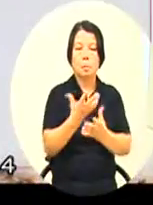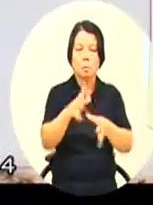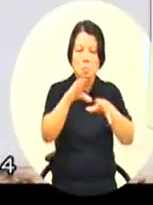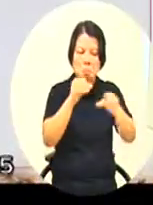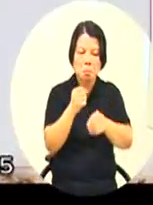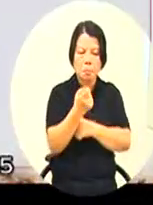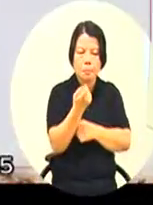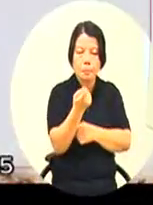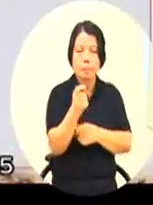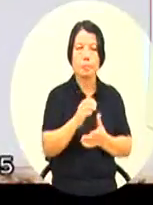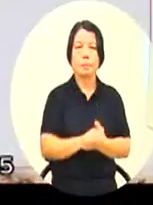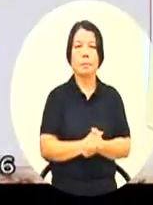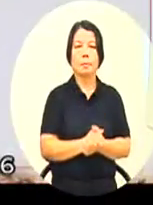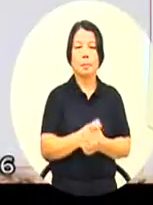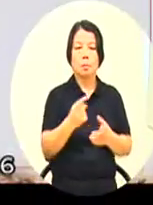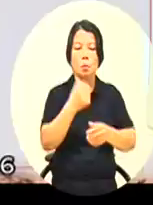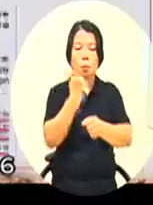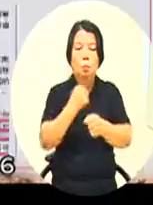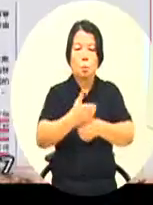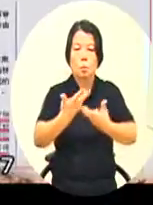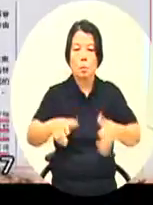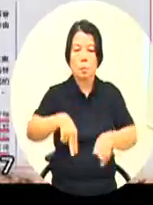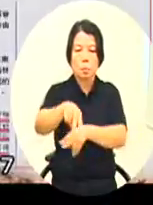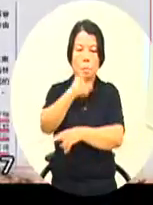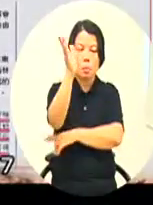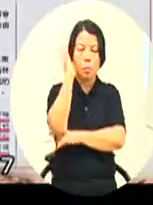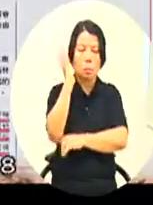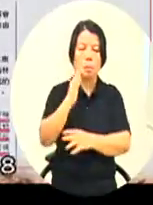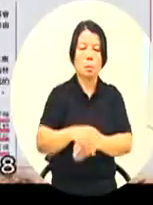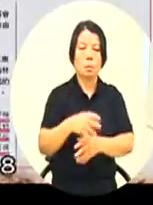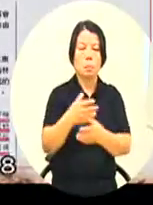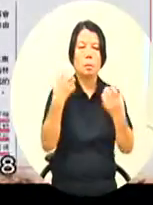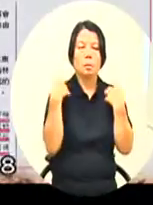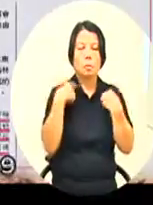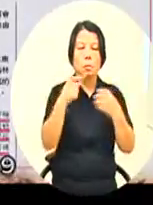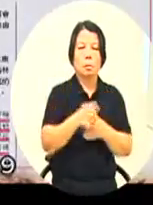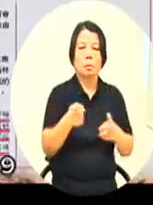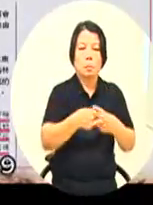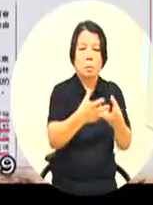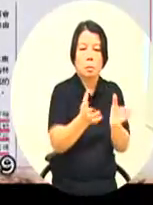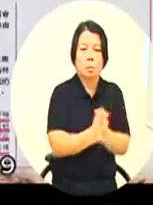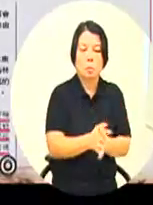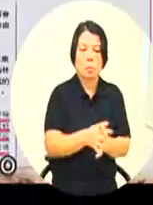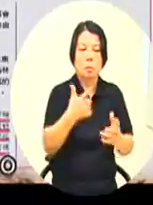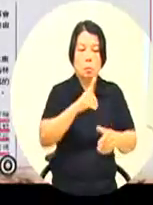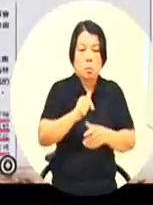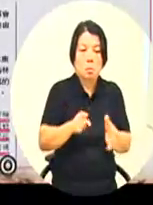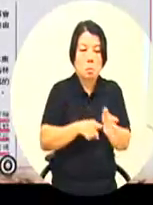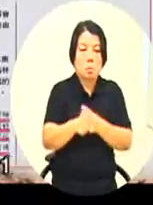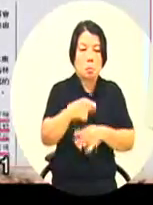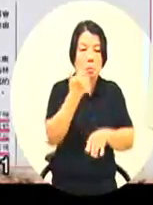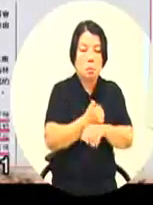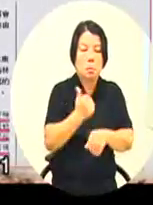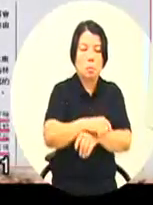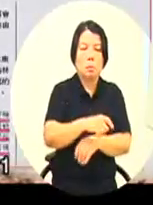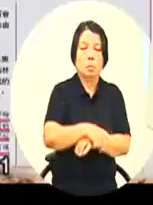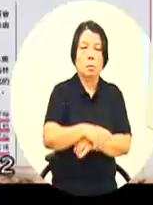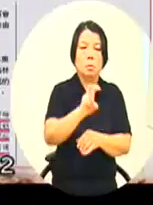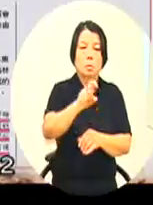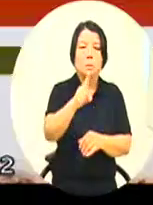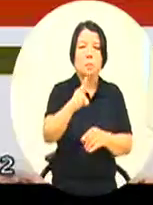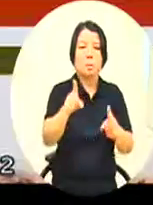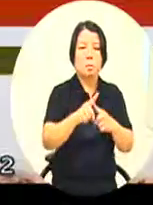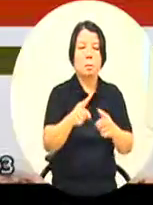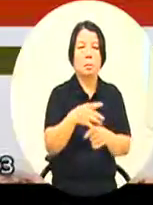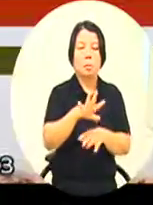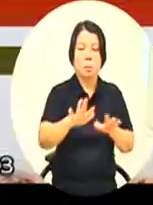下我们做了很多行政上的任务小组，因为我们只有21名专任教授所以我们做了很多任务的分配跟小组